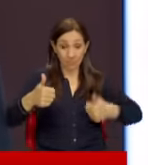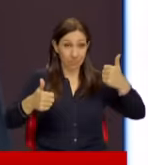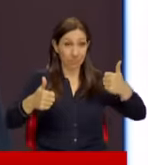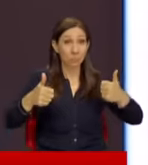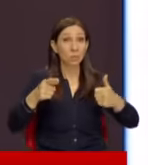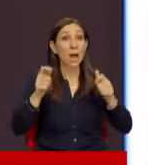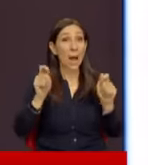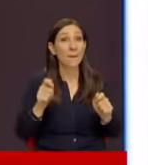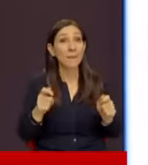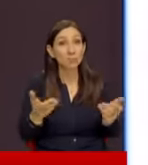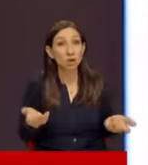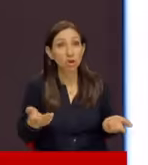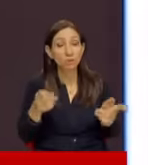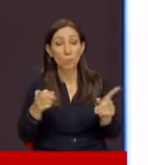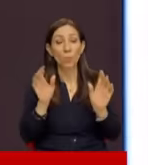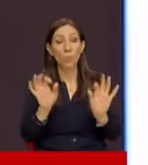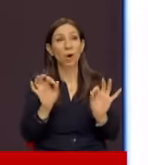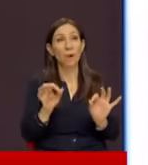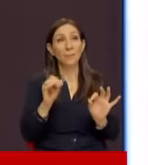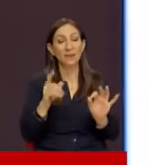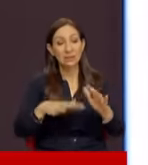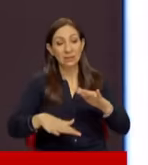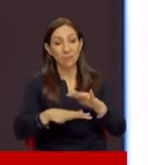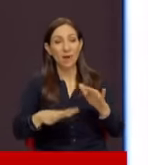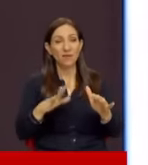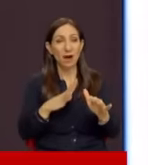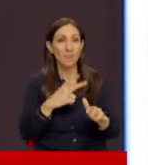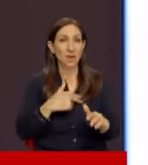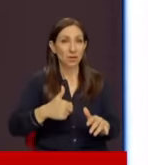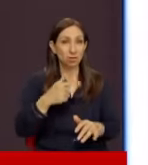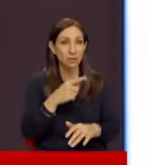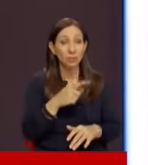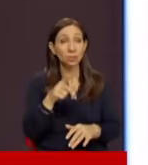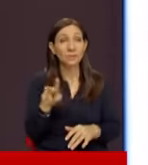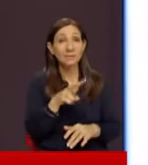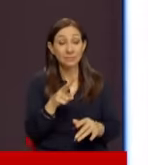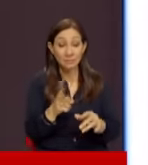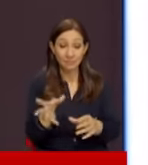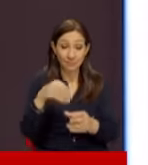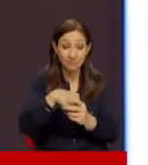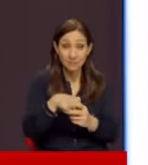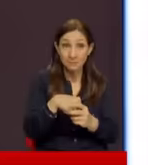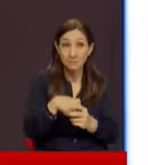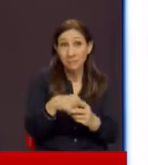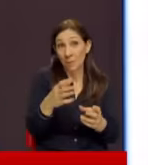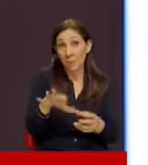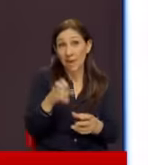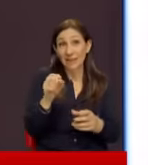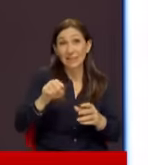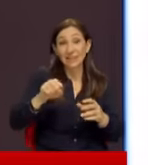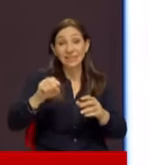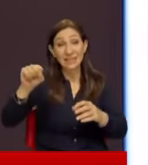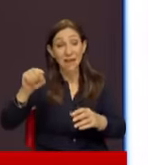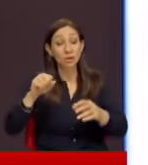bunu becerebilmiş. Hani bu şekilde bir taban bulabilmiş belediye başkanları. Bu ikisinin bir aradalığı. Yani hem merkez sağın hem